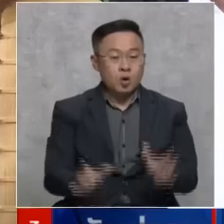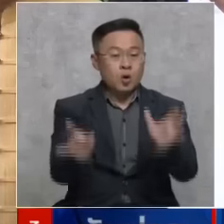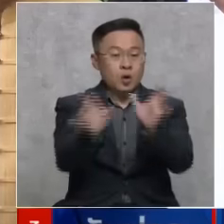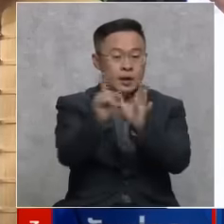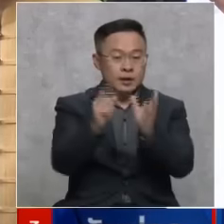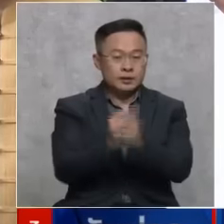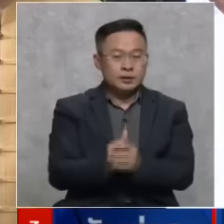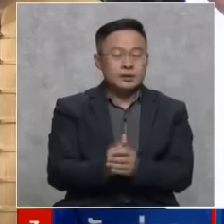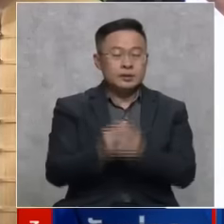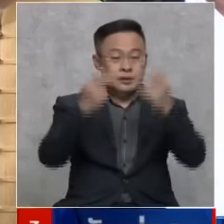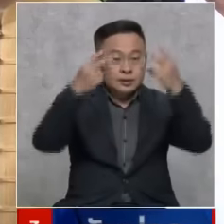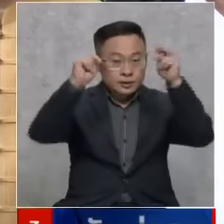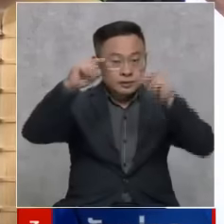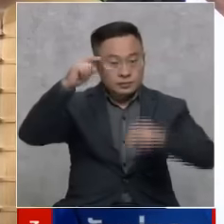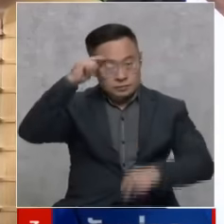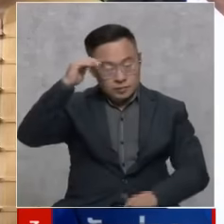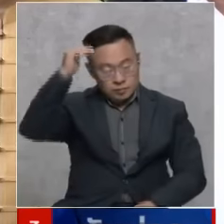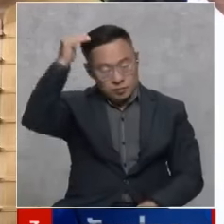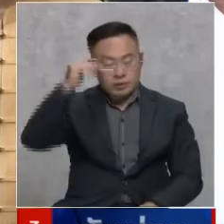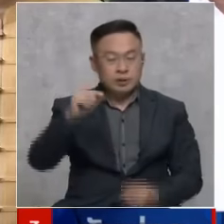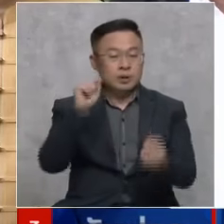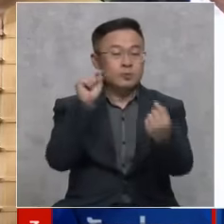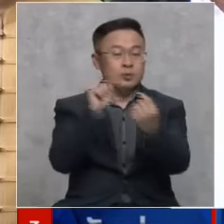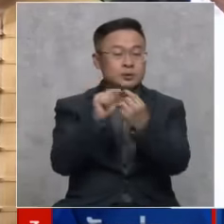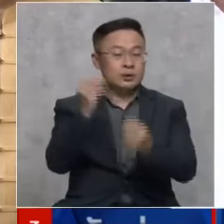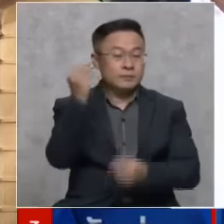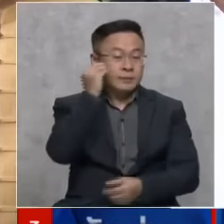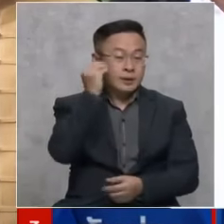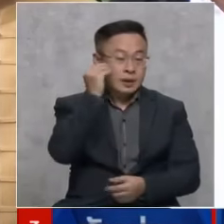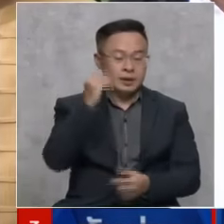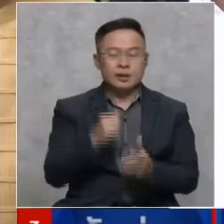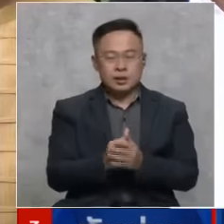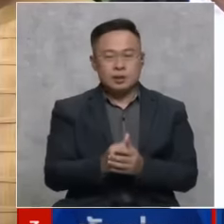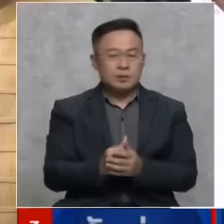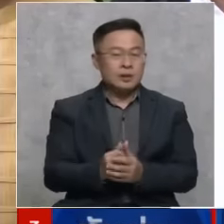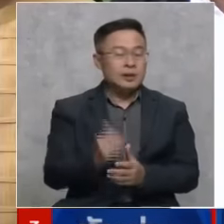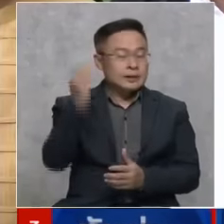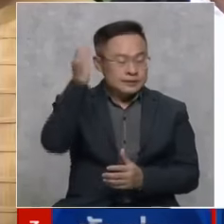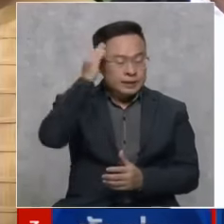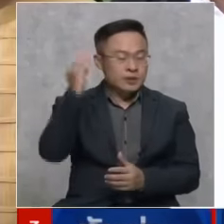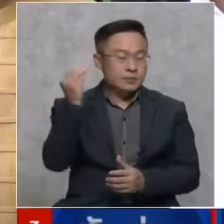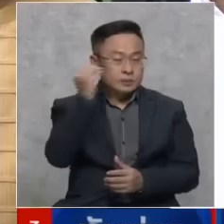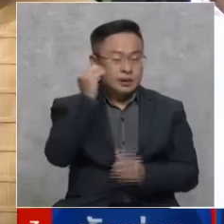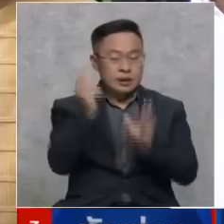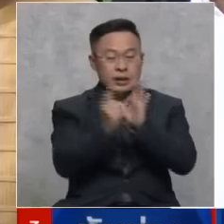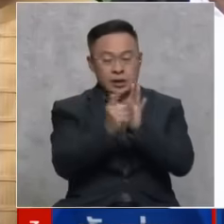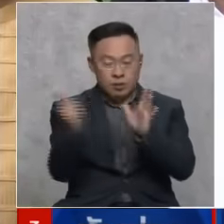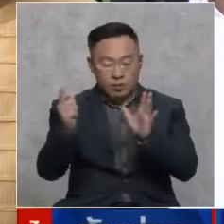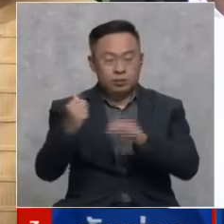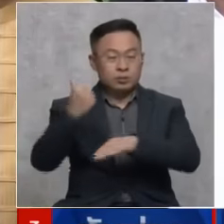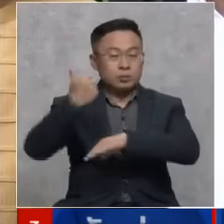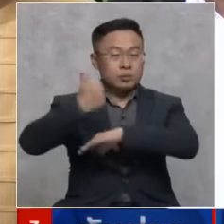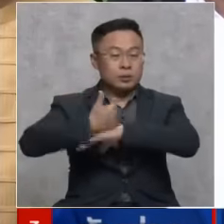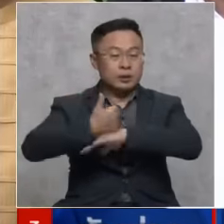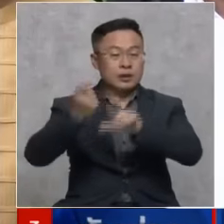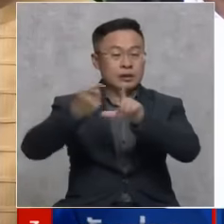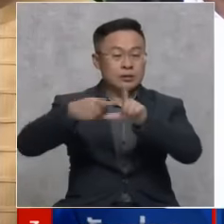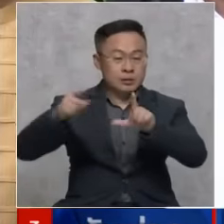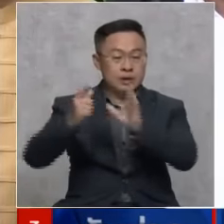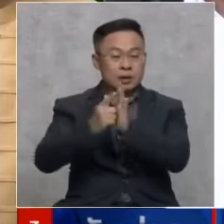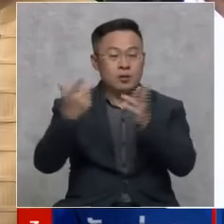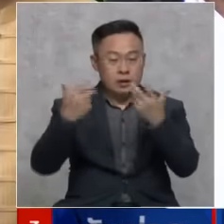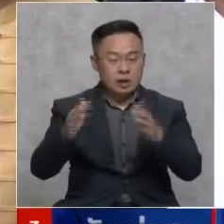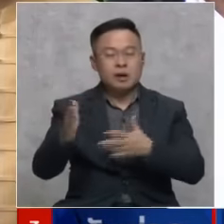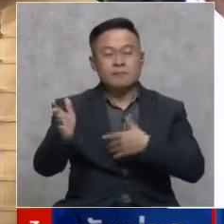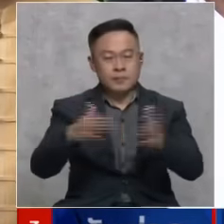ดถึงคุณพิธาด้วยค่ะนายกรัฐมนตรีก็อวยพรคุณพิธานะคะบอกคุณพิธาลาออกจากการเป็นหัวหน้าพรรคก้าวไกลอวย